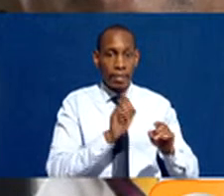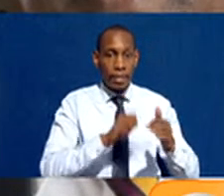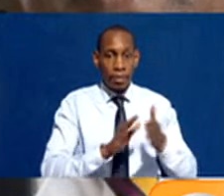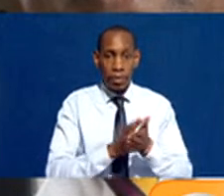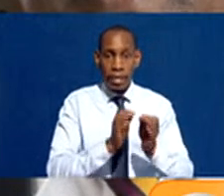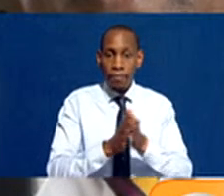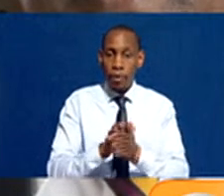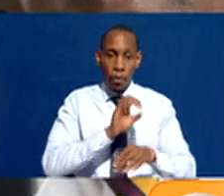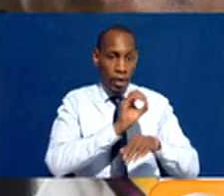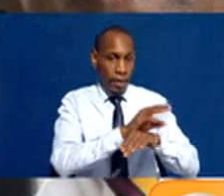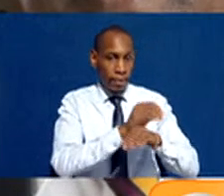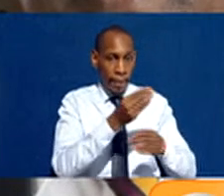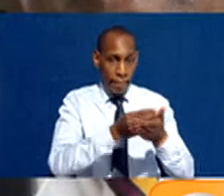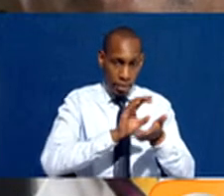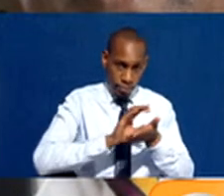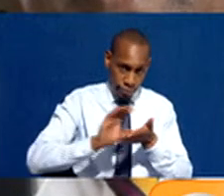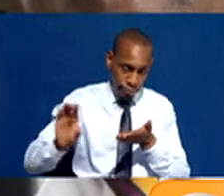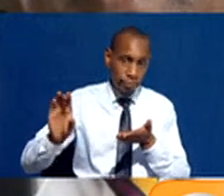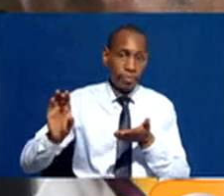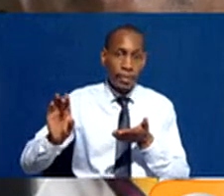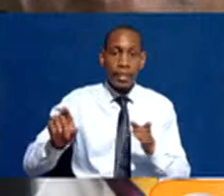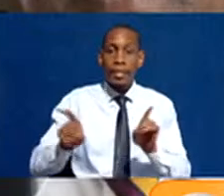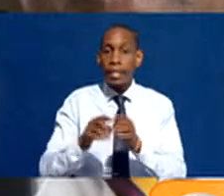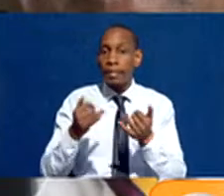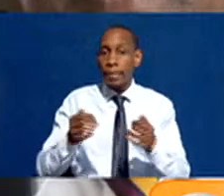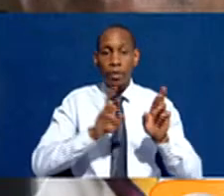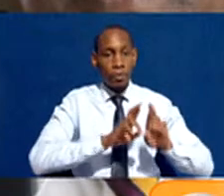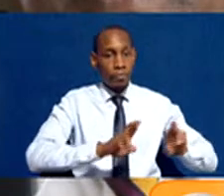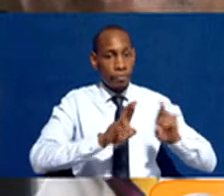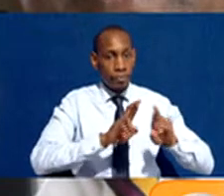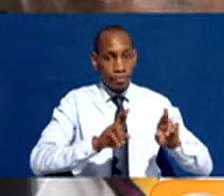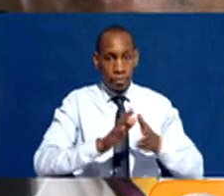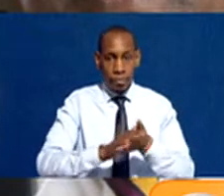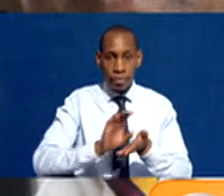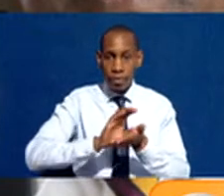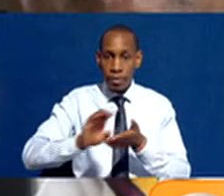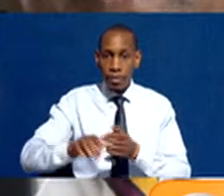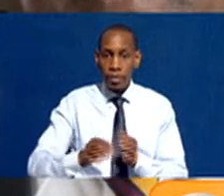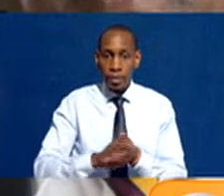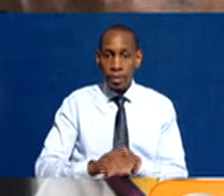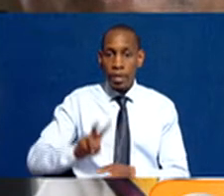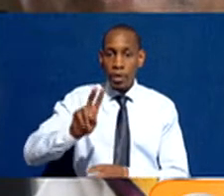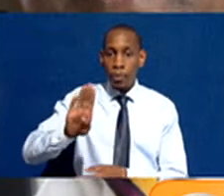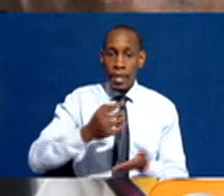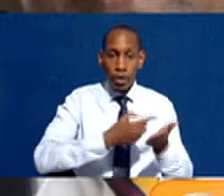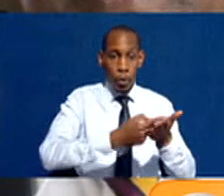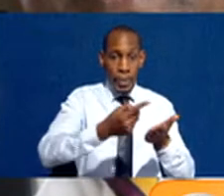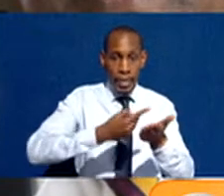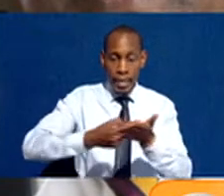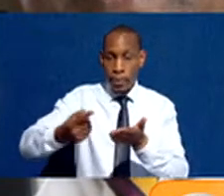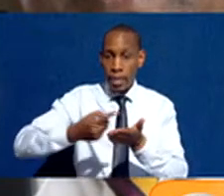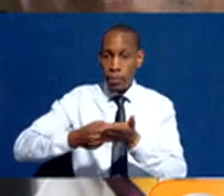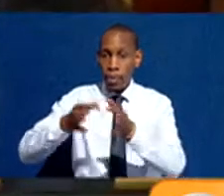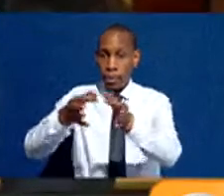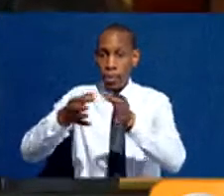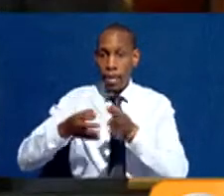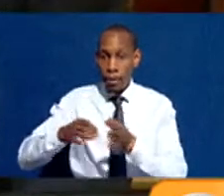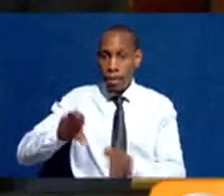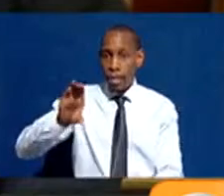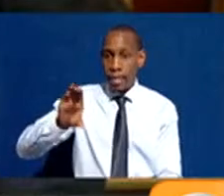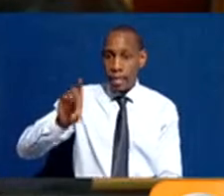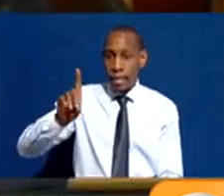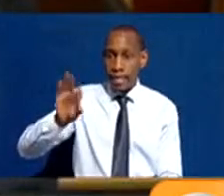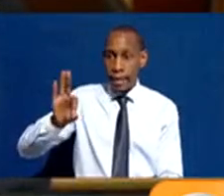iwapo watashauriwa kutoa pesa hizo, basi ipo tayari kuweka bilioni 2 kila wiki kwa akaunti za CDF. That